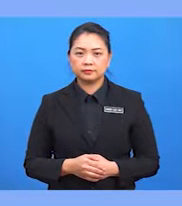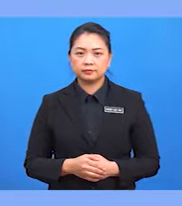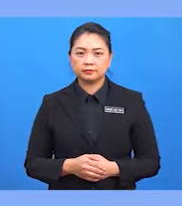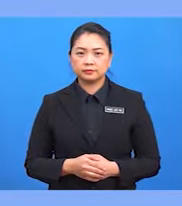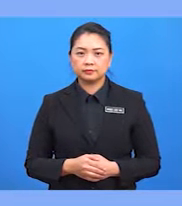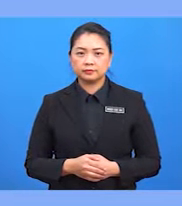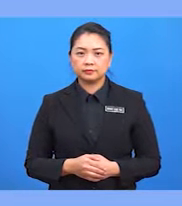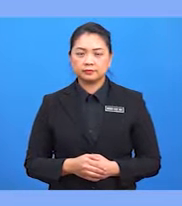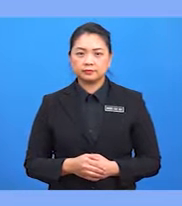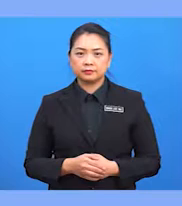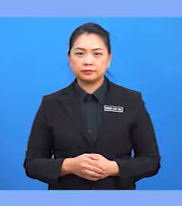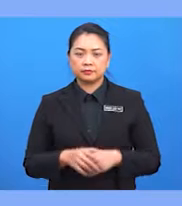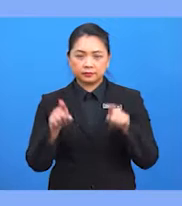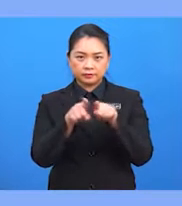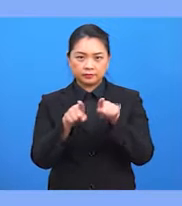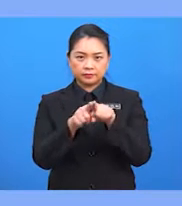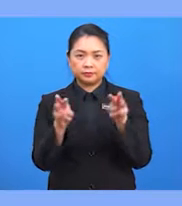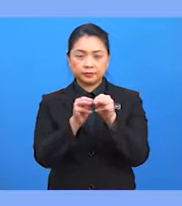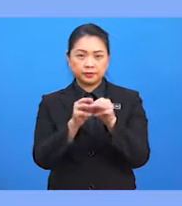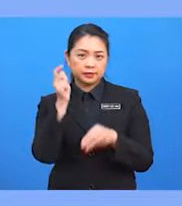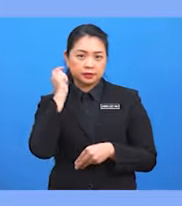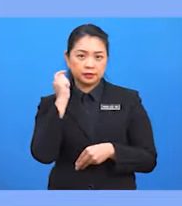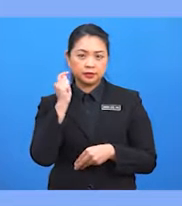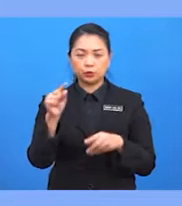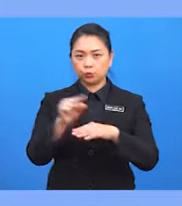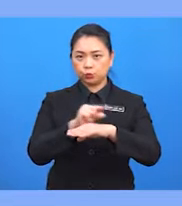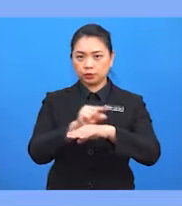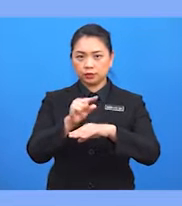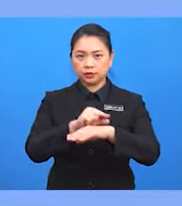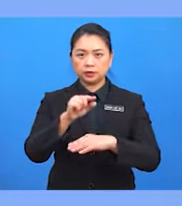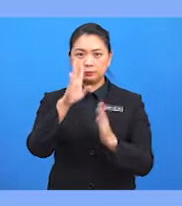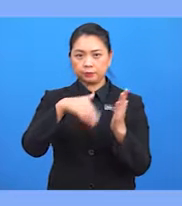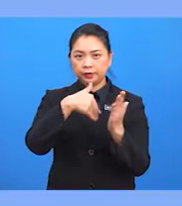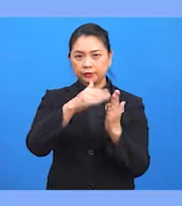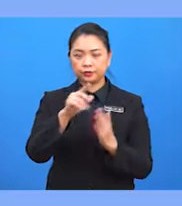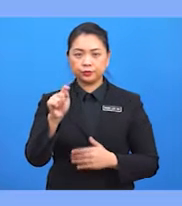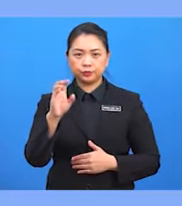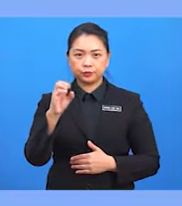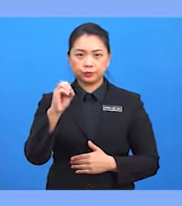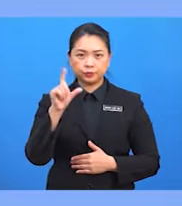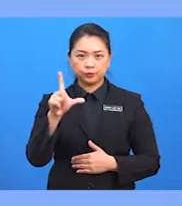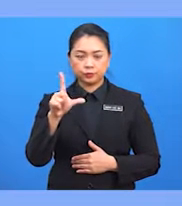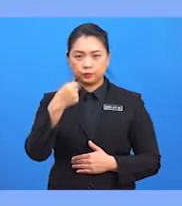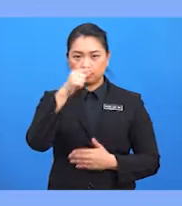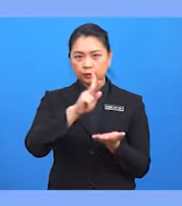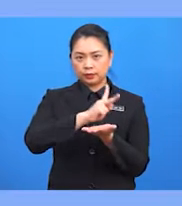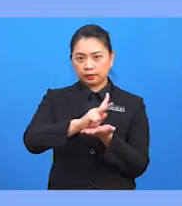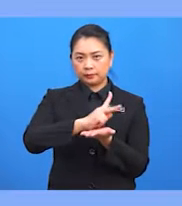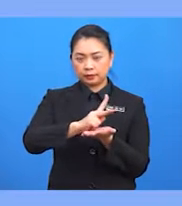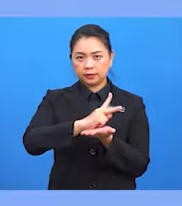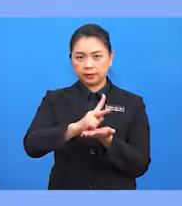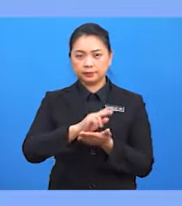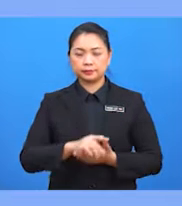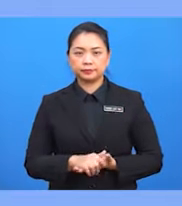Okey, setelah puas hati, gunakan masking dan brush tool untuk memadam hujung percikan tersebut